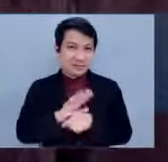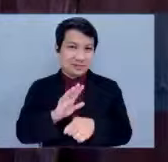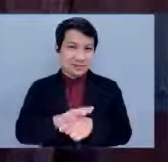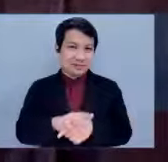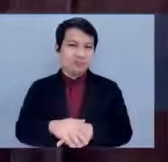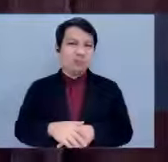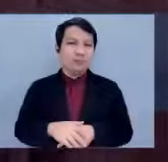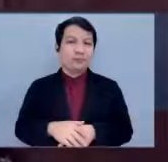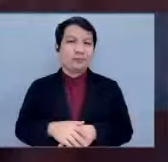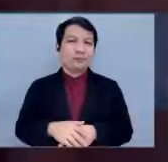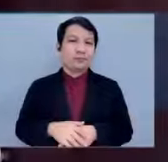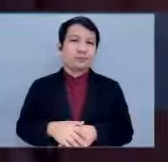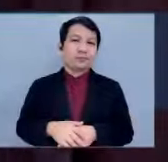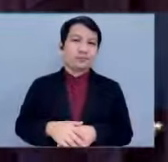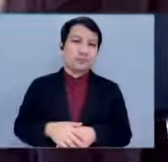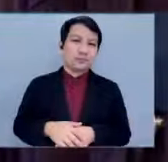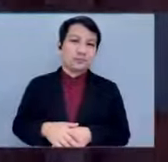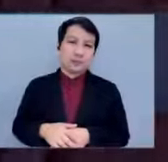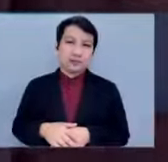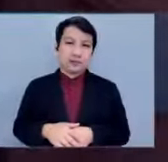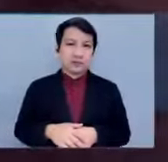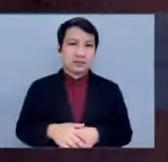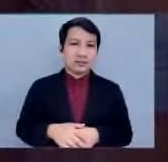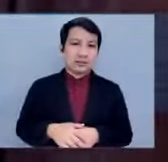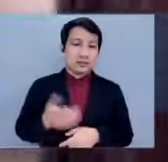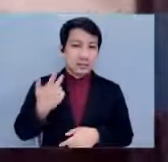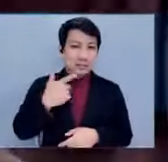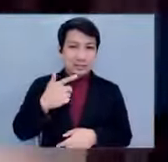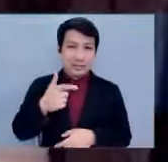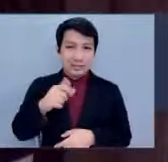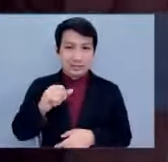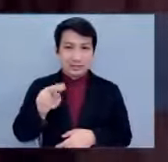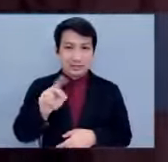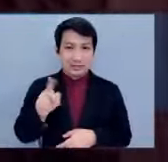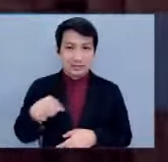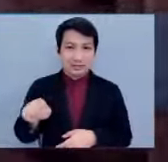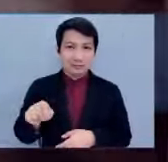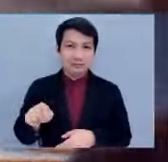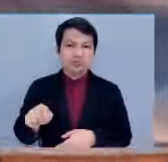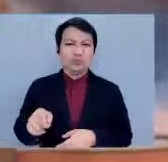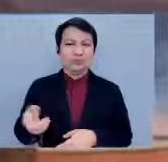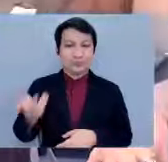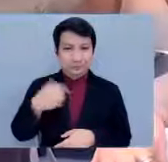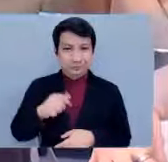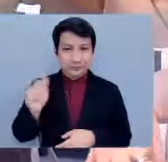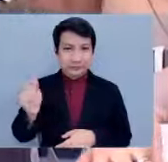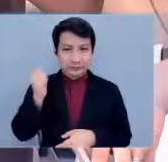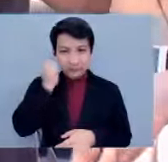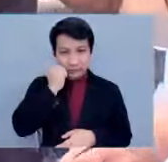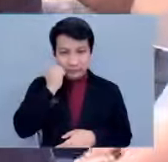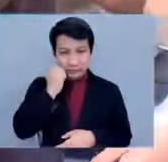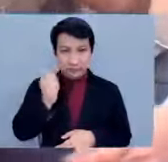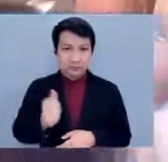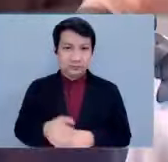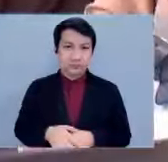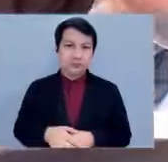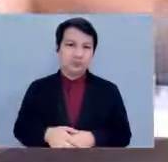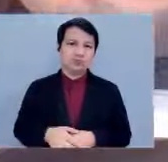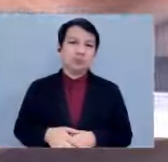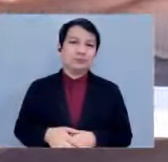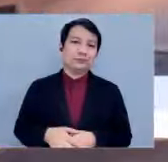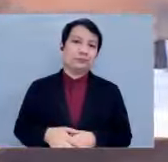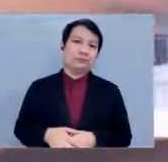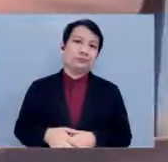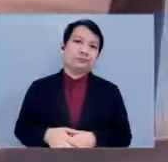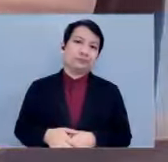siya. Kasi baka nga dahil patok sa mga Gen Z. Yes. The size is perfect for everyday use ko kasi. So lahat pwedeng naka-ano. Tingnan mo,